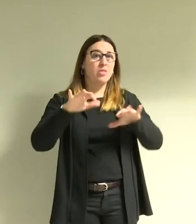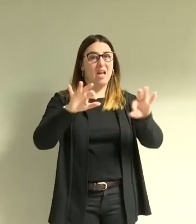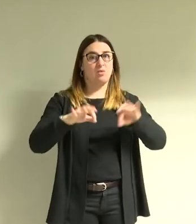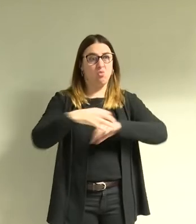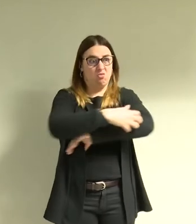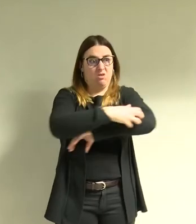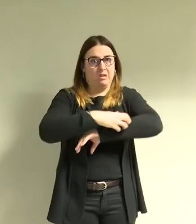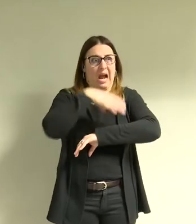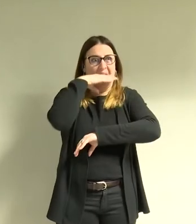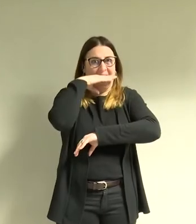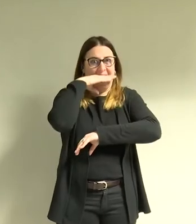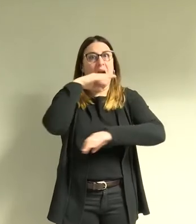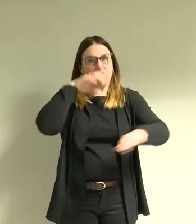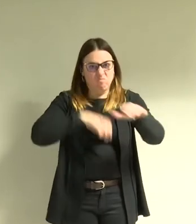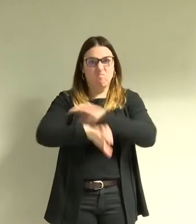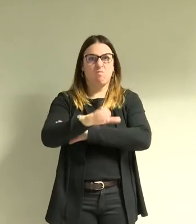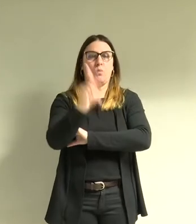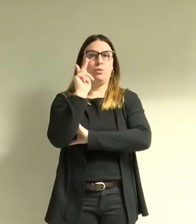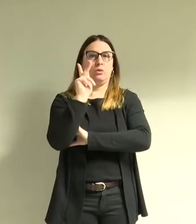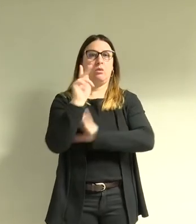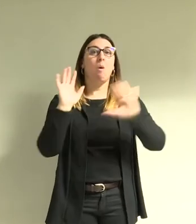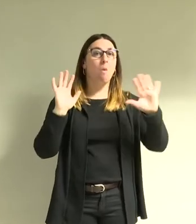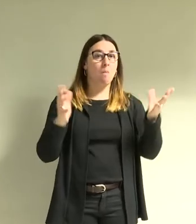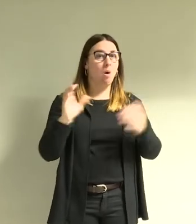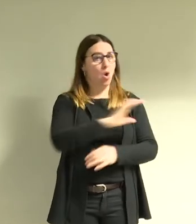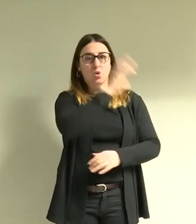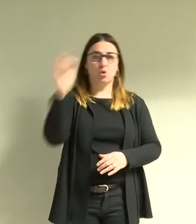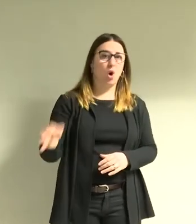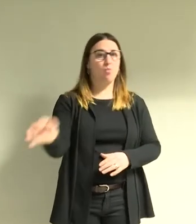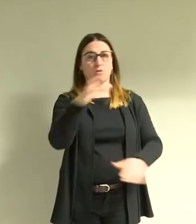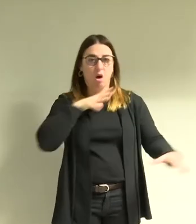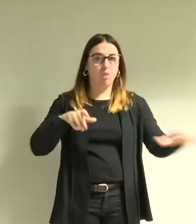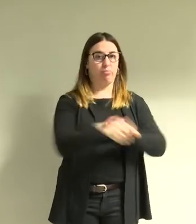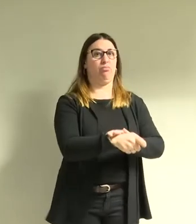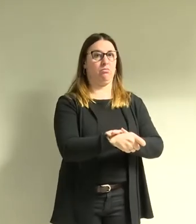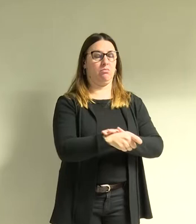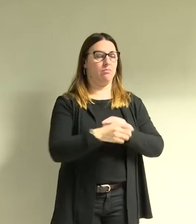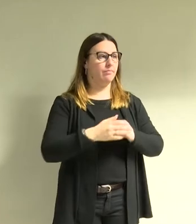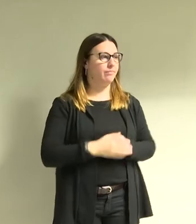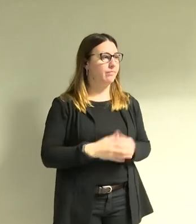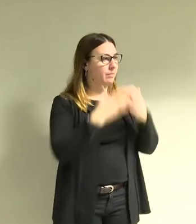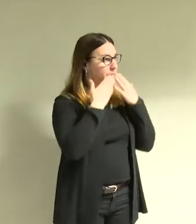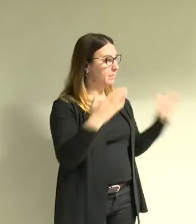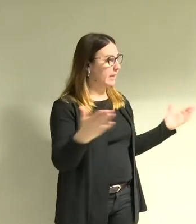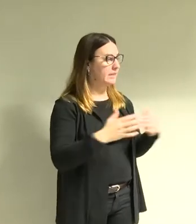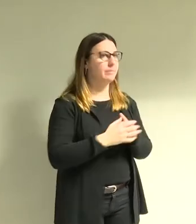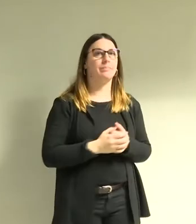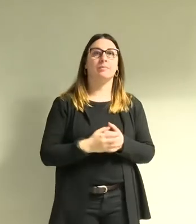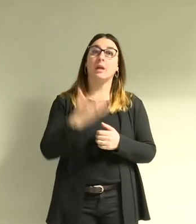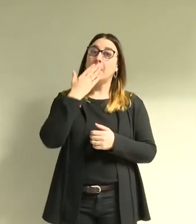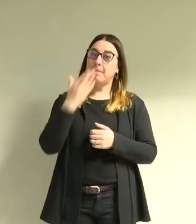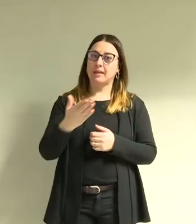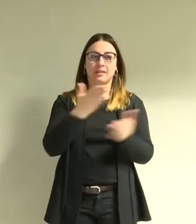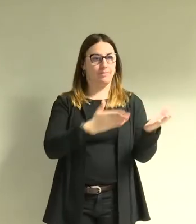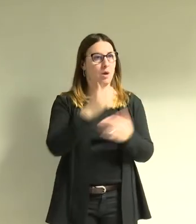modeste en visant une prise en charge à 100% je vous remercie merci monsieur ben